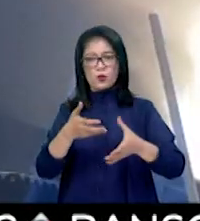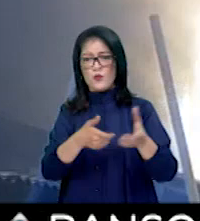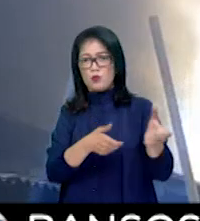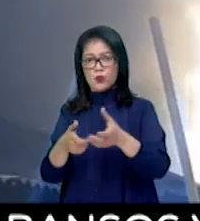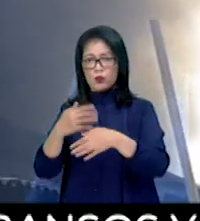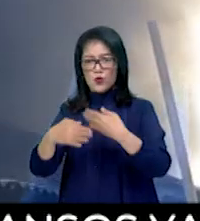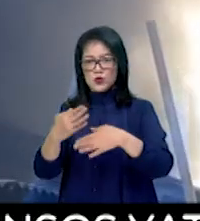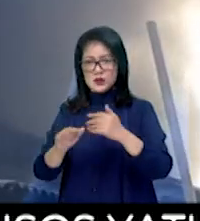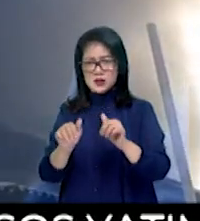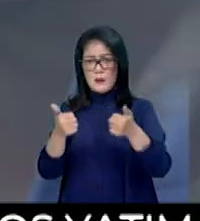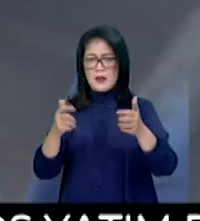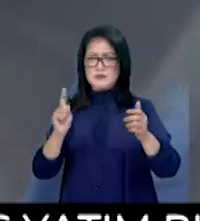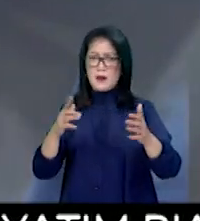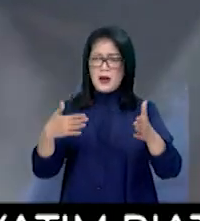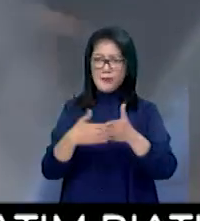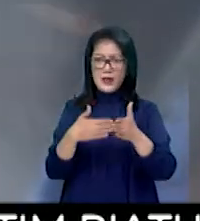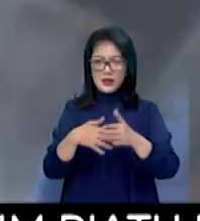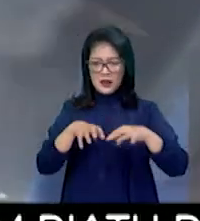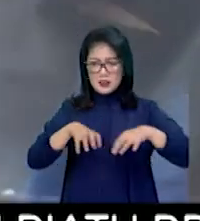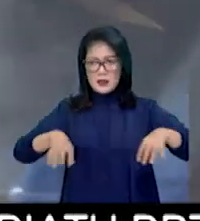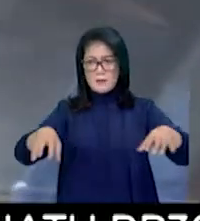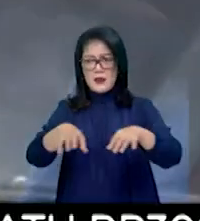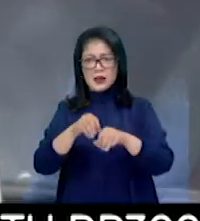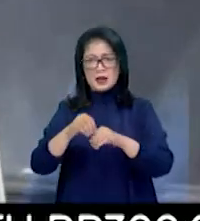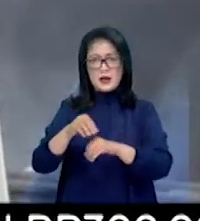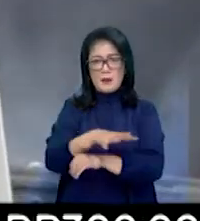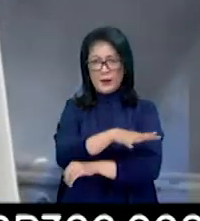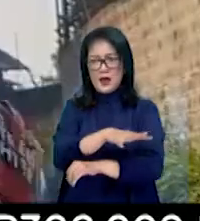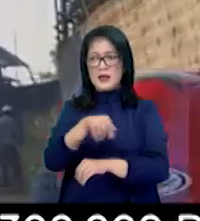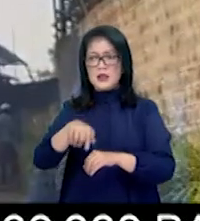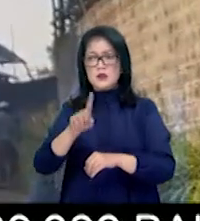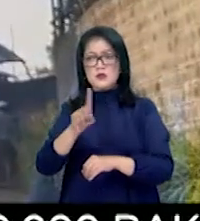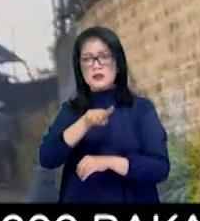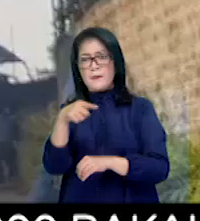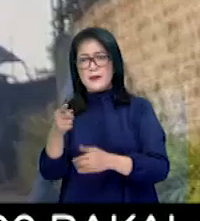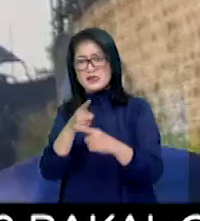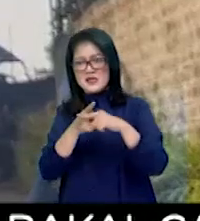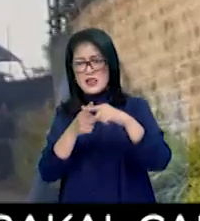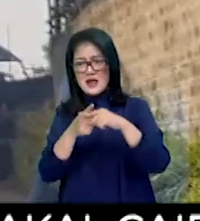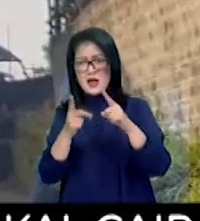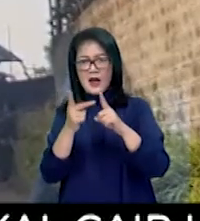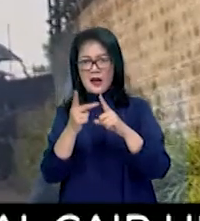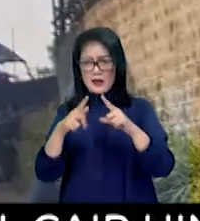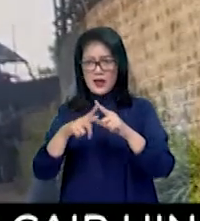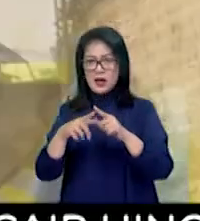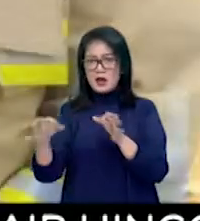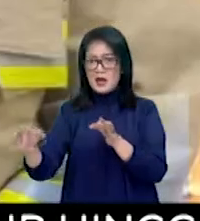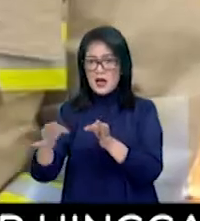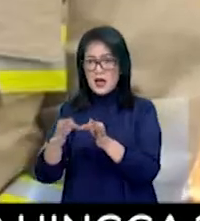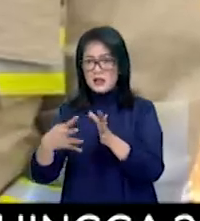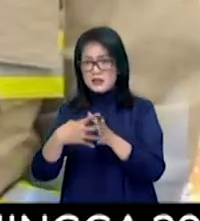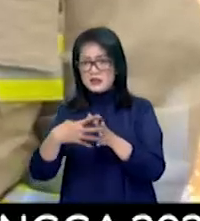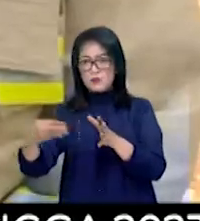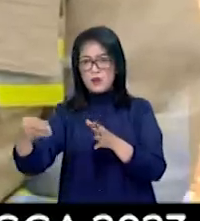terhambat akibat luas area yang terbakar mencapai 1/2 hektar serta minimnya sumber air di sekitar lokasi.